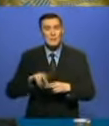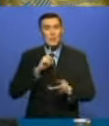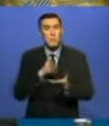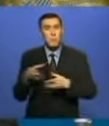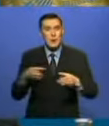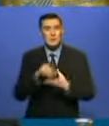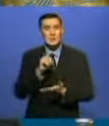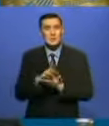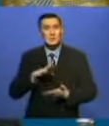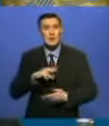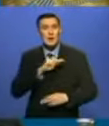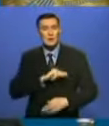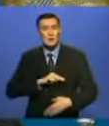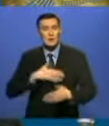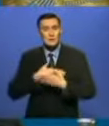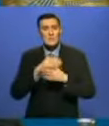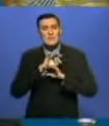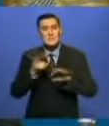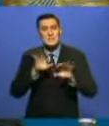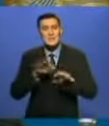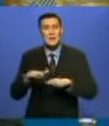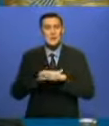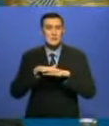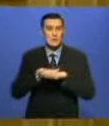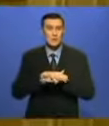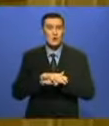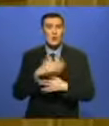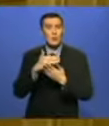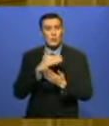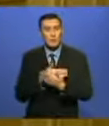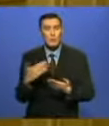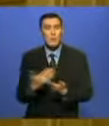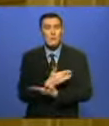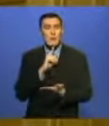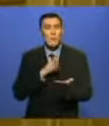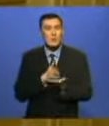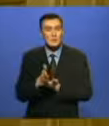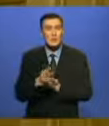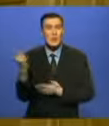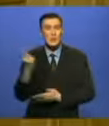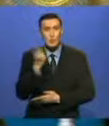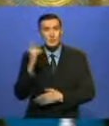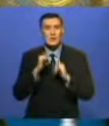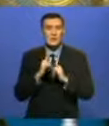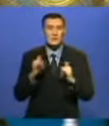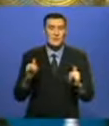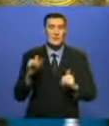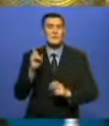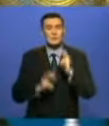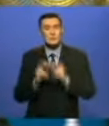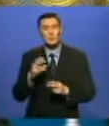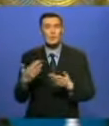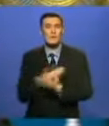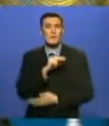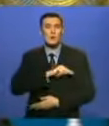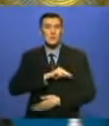должна сконцентрироваться на разъяснительной работе с населением. Новая экономическая политика — это развитие инфраструктуры, создание рабочих